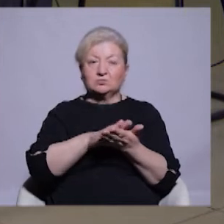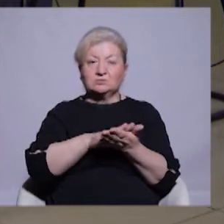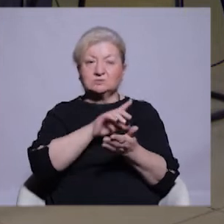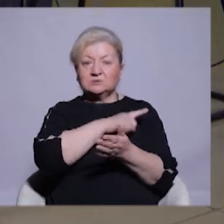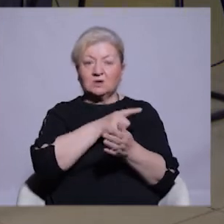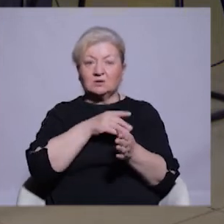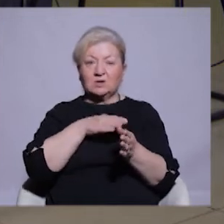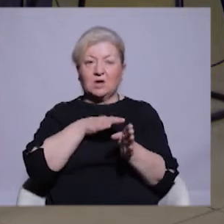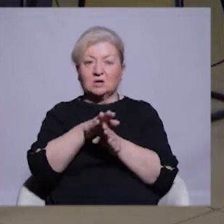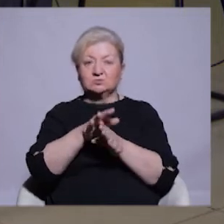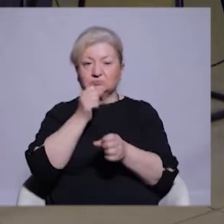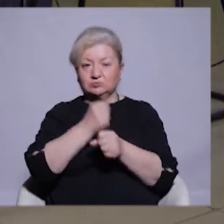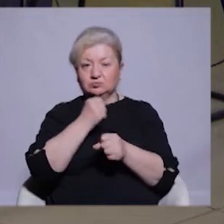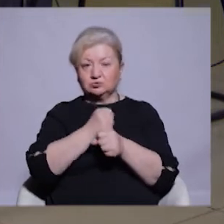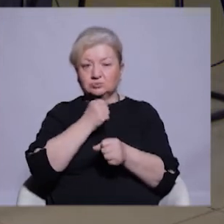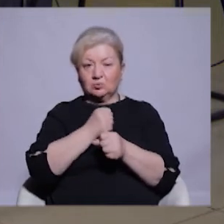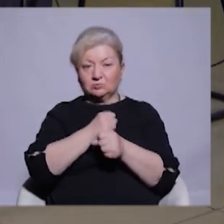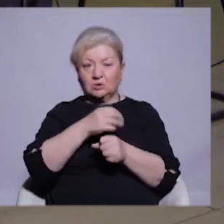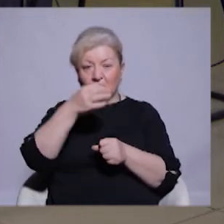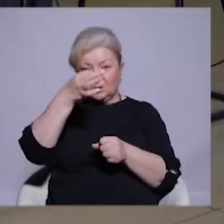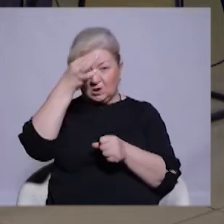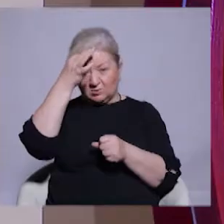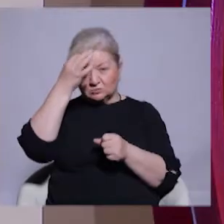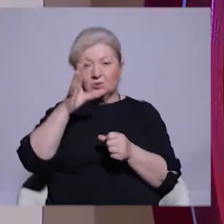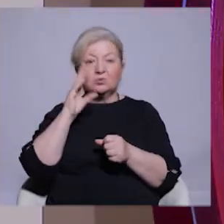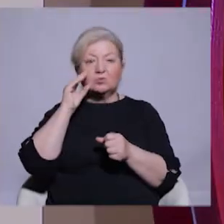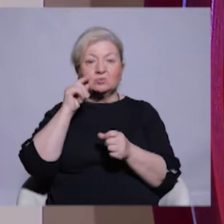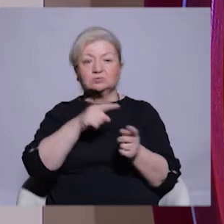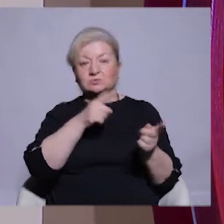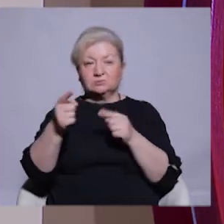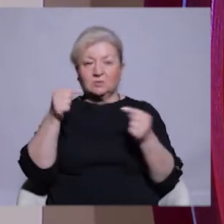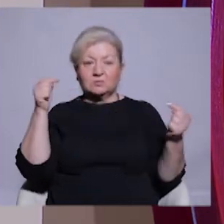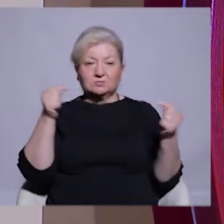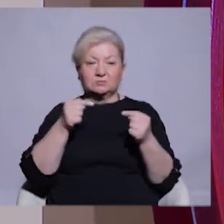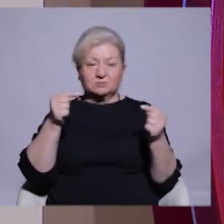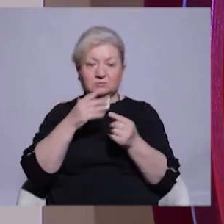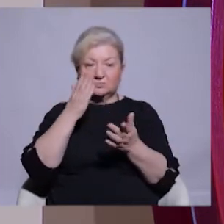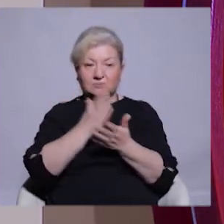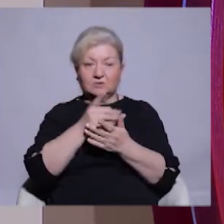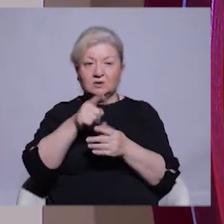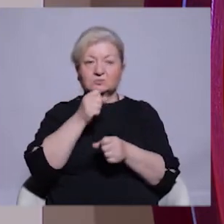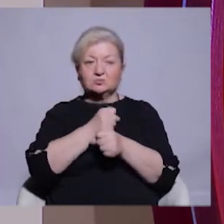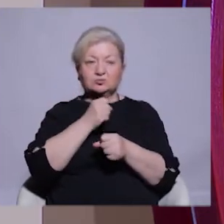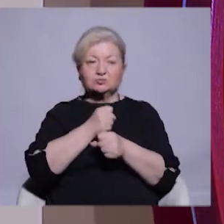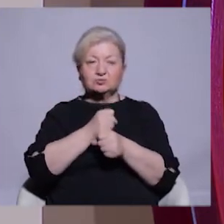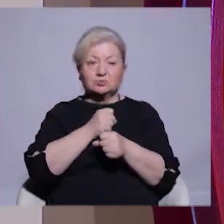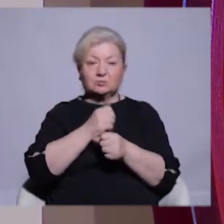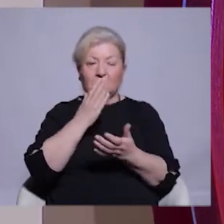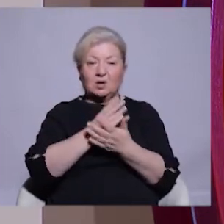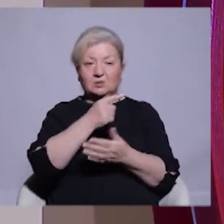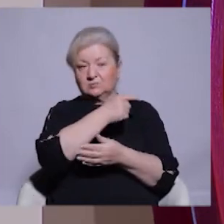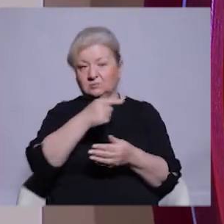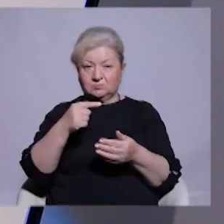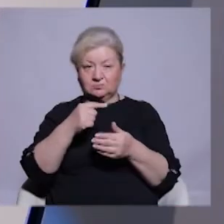მუშაობას. გავიხსენოთ, რომ როდესაც გადაადგილება და ძალა საპირისპირო მიმართულებით არის, ეს მუშაობა იქნება